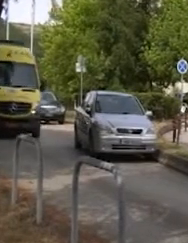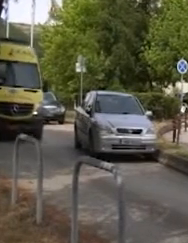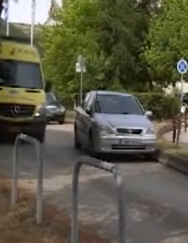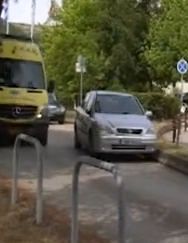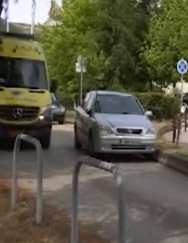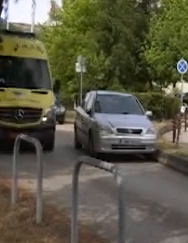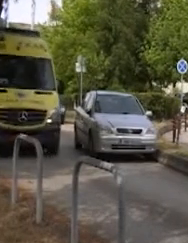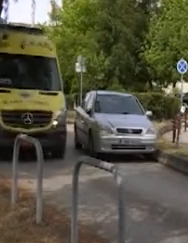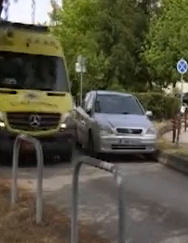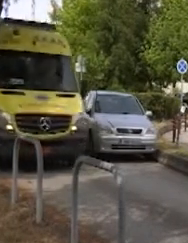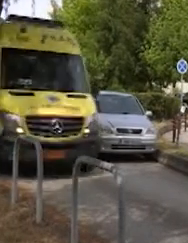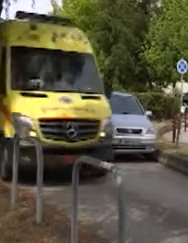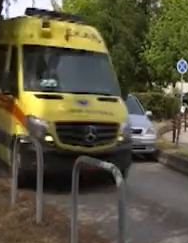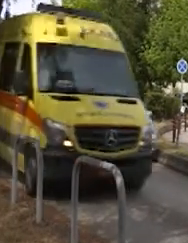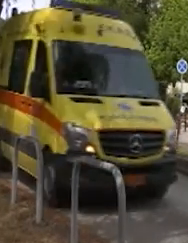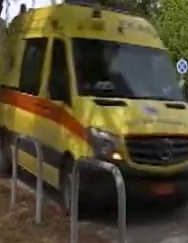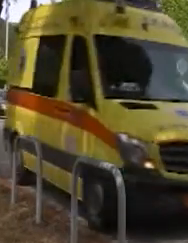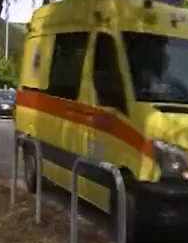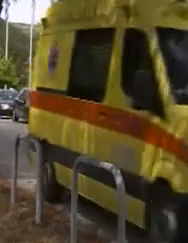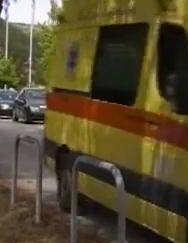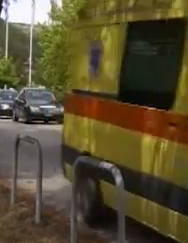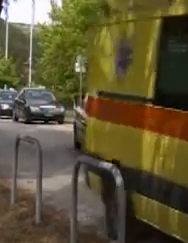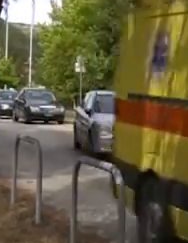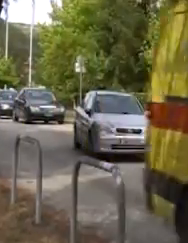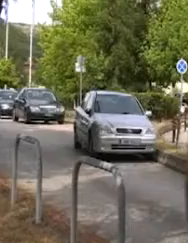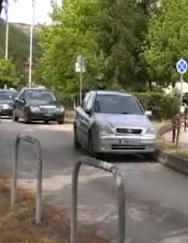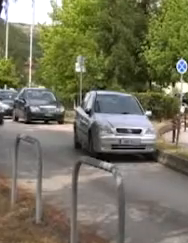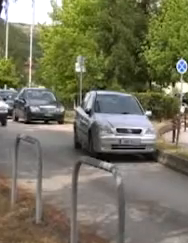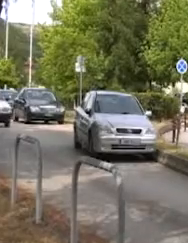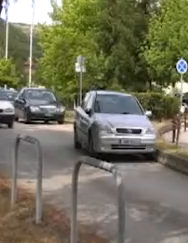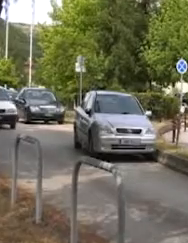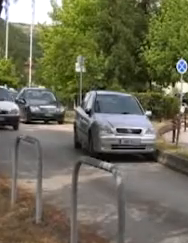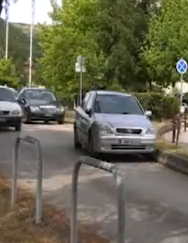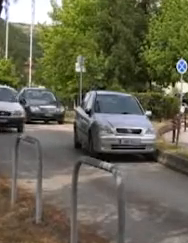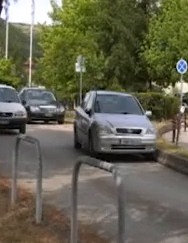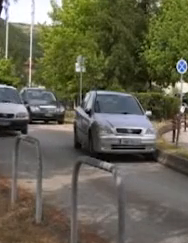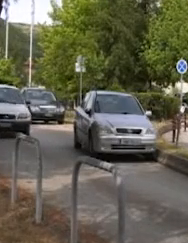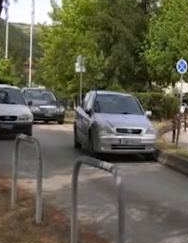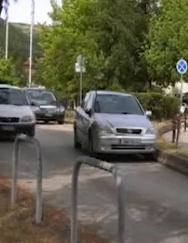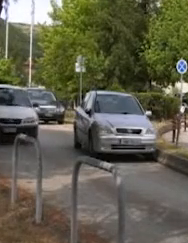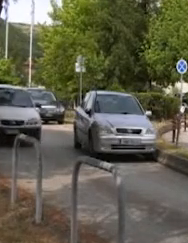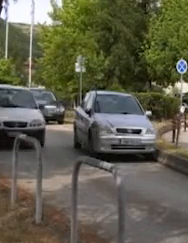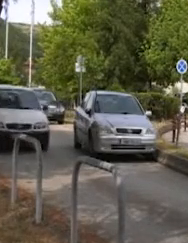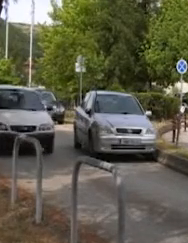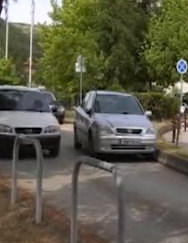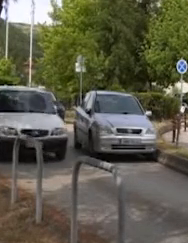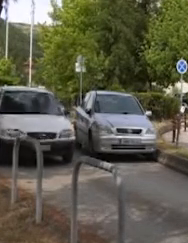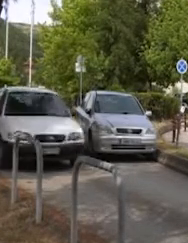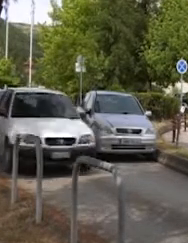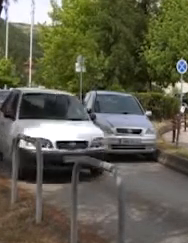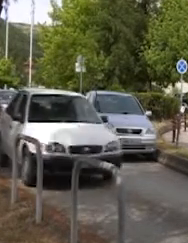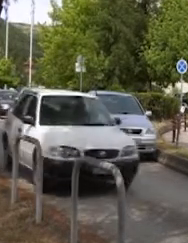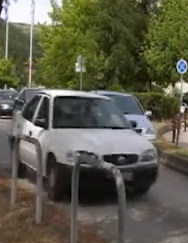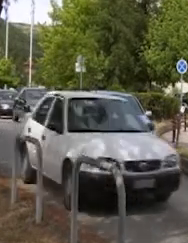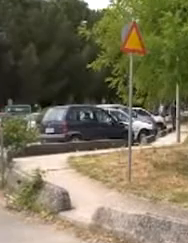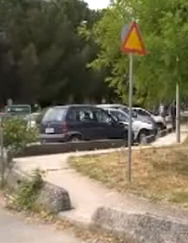και διοικητικών υπαλλήλων νοσοκομείων της χώρας, είπε το τρίτο θερινό τμήμα του Συμβουλίου της Επικρατείας με 4 προσωρινές διαταγές που εξέδωσε. Πρόκειται